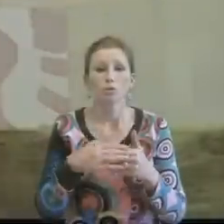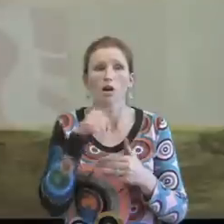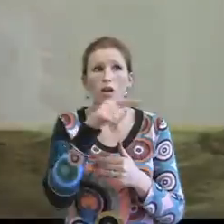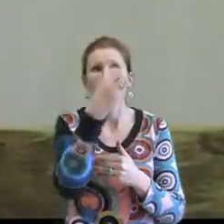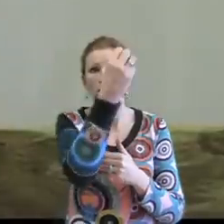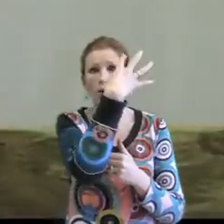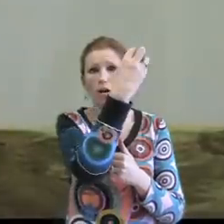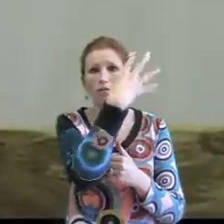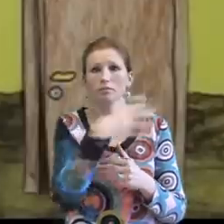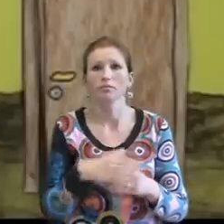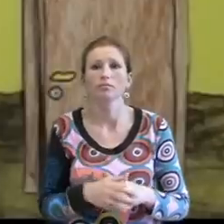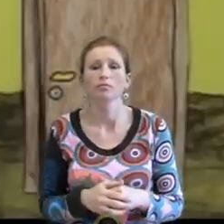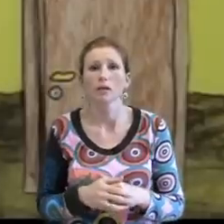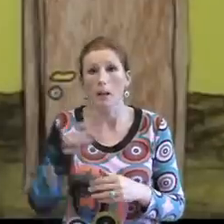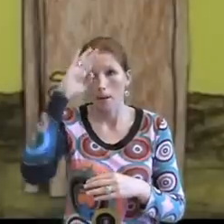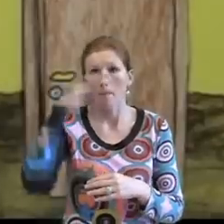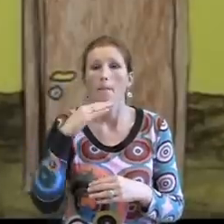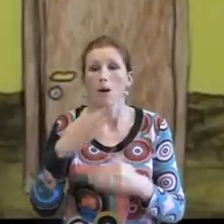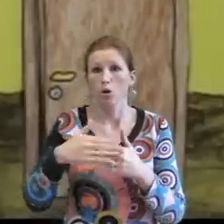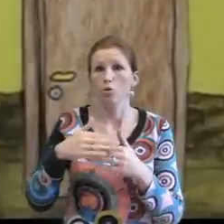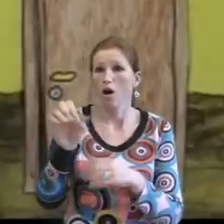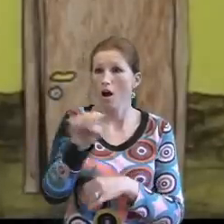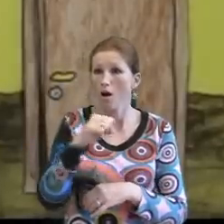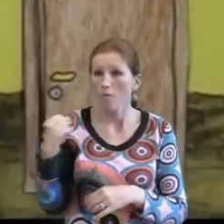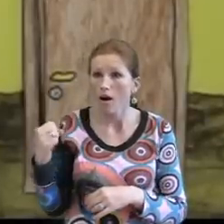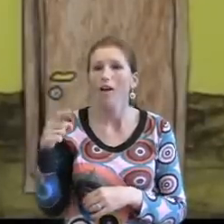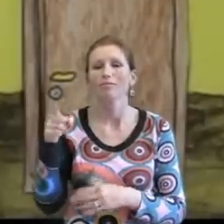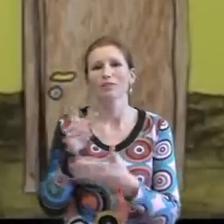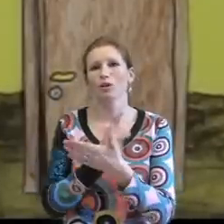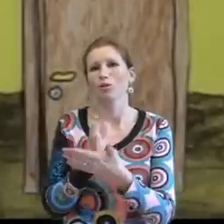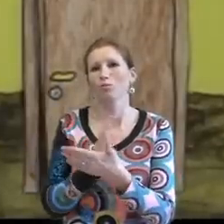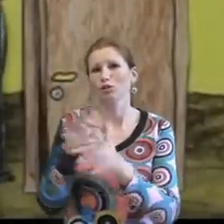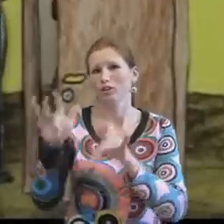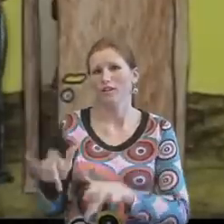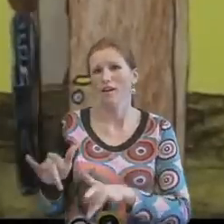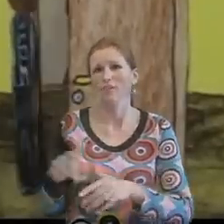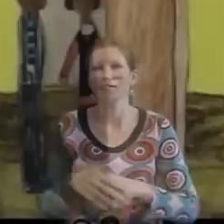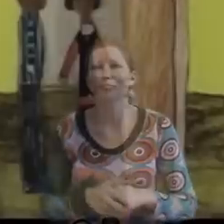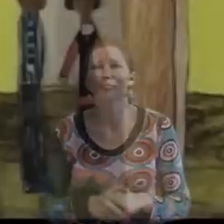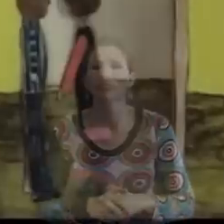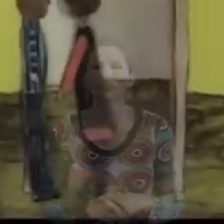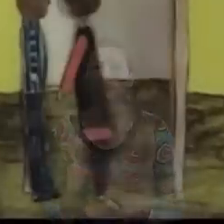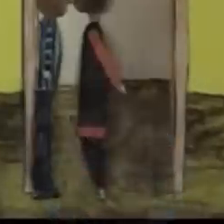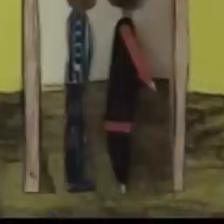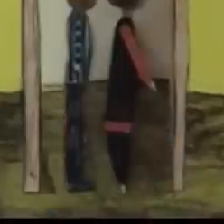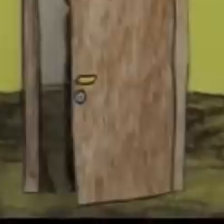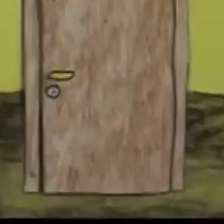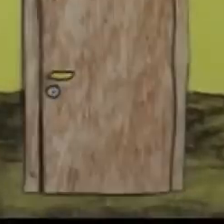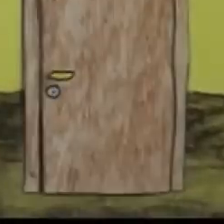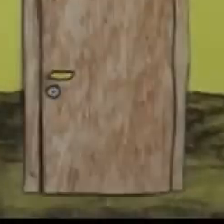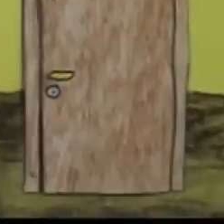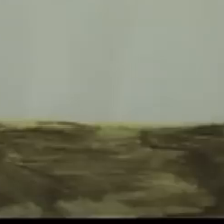Es läutet an der Tür. Papa macht die Türe auf und die Dolmetscherin ist da.